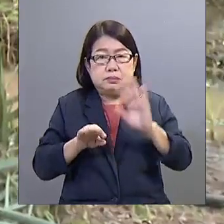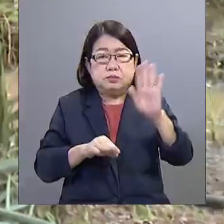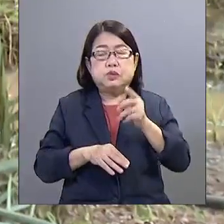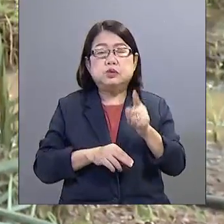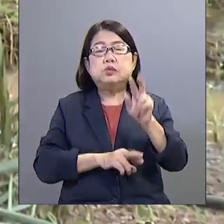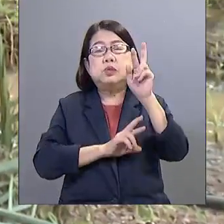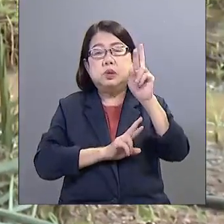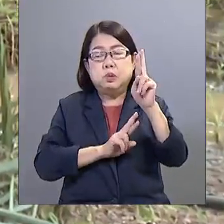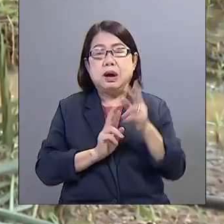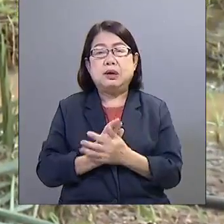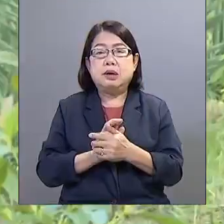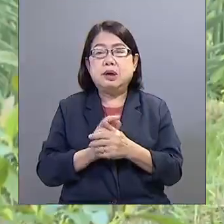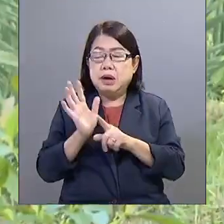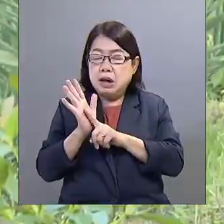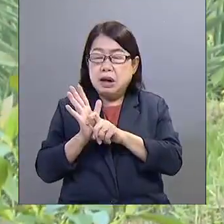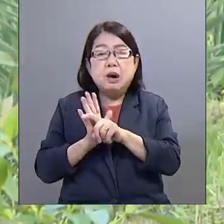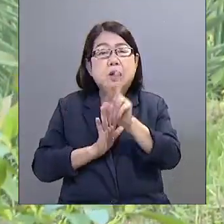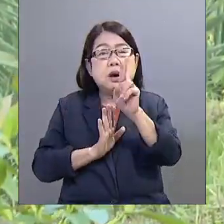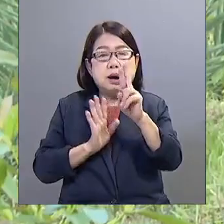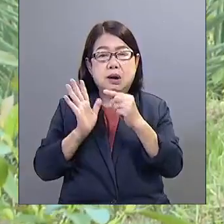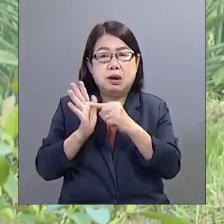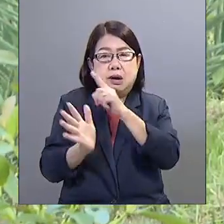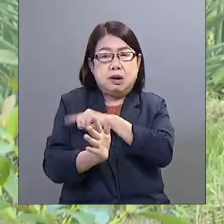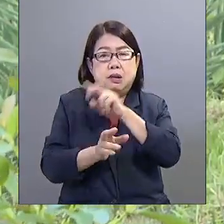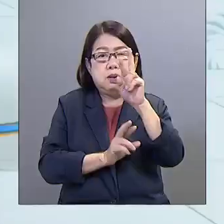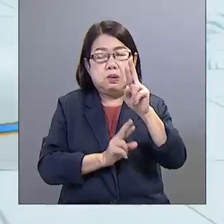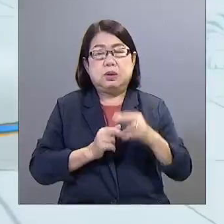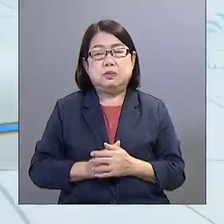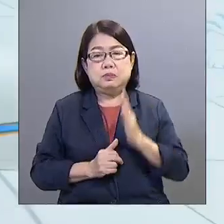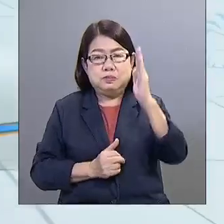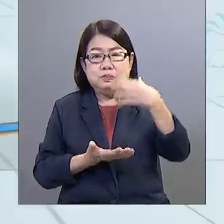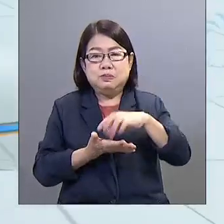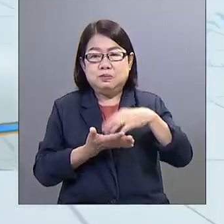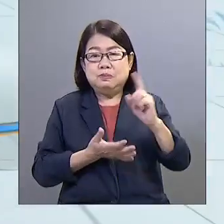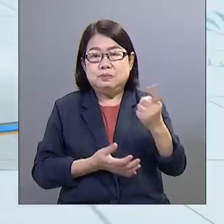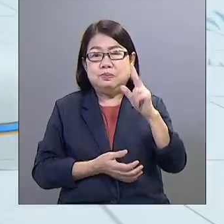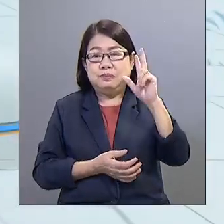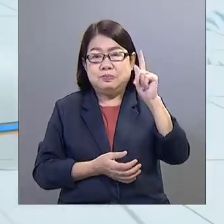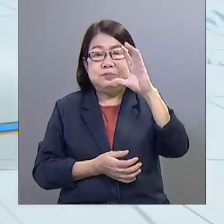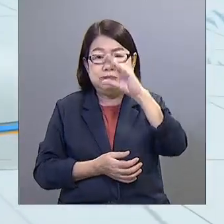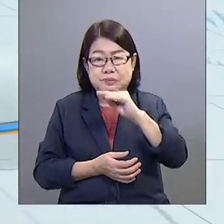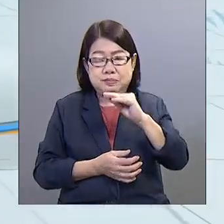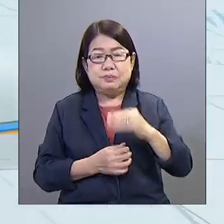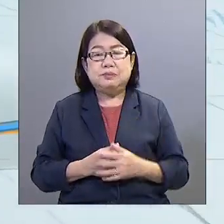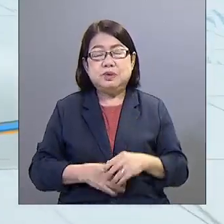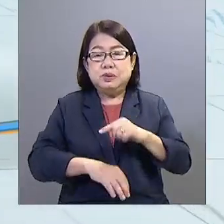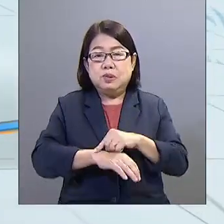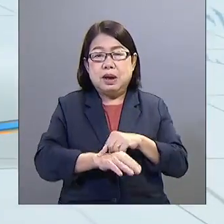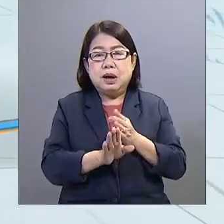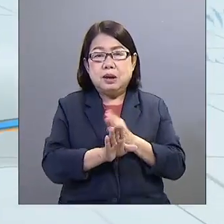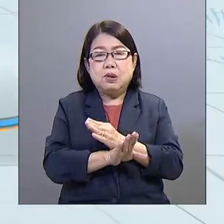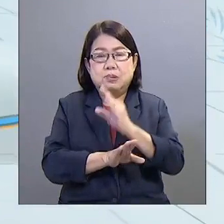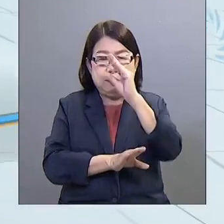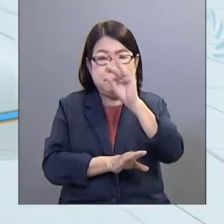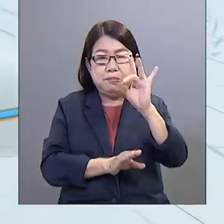ะปองการการระบติของโรคพื้นที่เกดจากเช้อหราดด้วยค่ะกลบมาติดตามขาวพยากรณ์าศได้ใหม่ในช่งข่าวข่ามมติใหม่เวลาก่อน 2 ทุ่ม